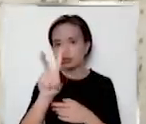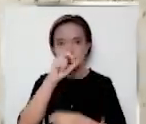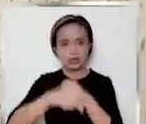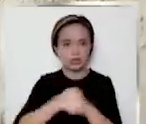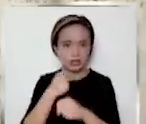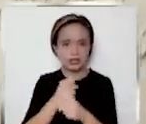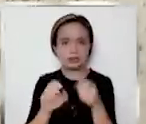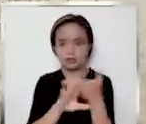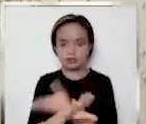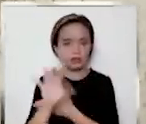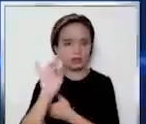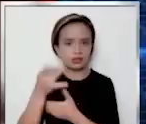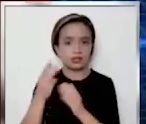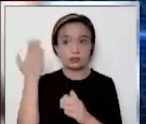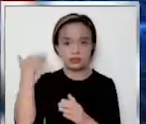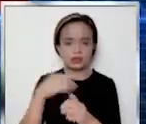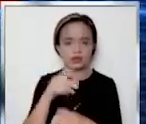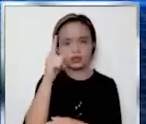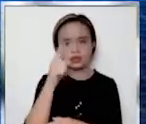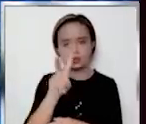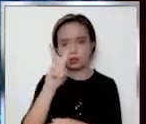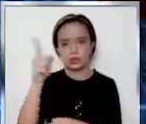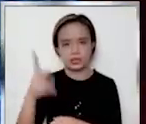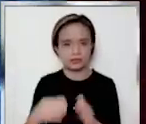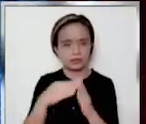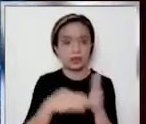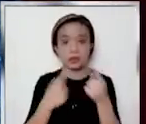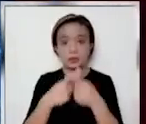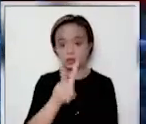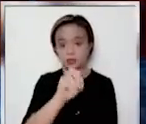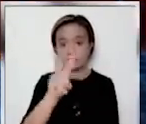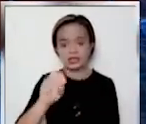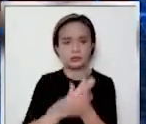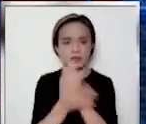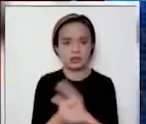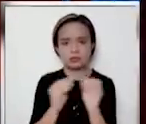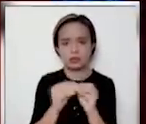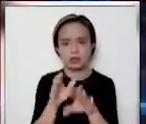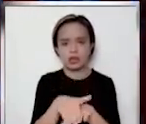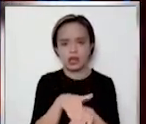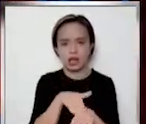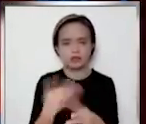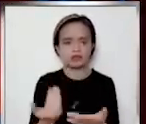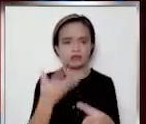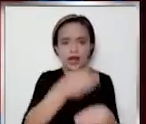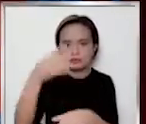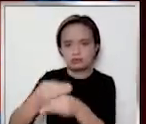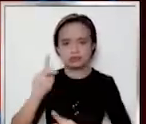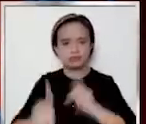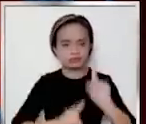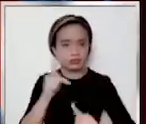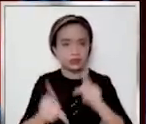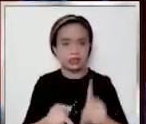nasa 2.5 bilyon lang. Pero noong 2020, bumulusok na sa pinakamabagal ang pagdami ng populasyon. Sa projection ng